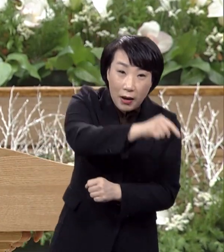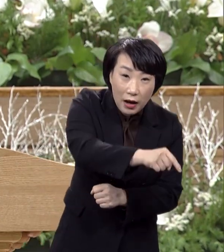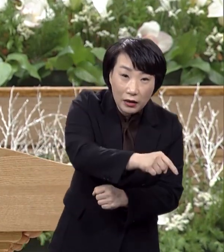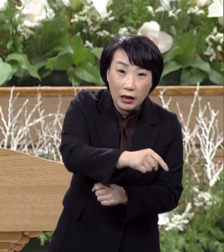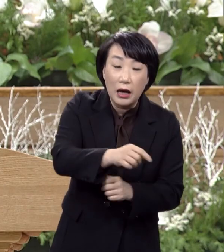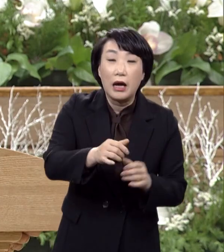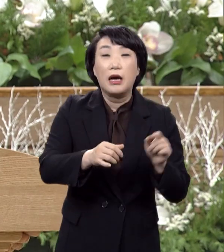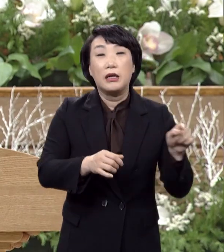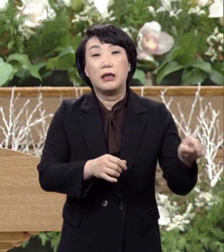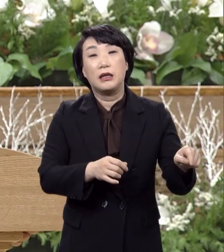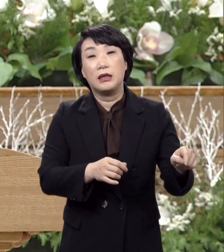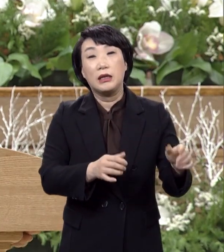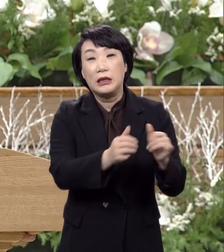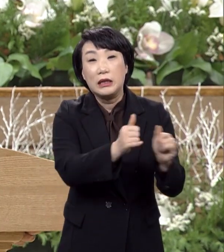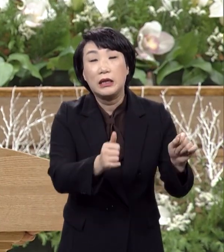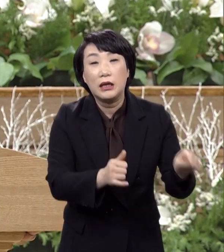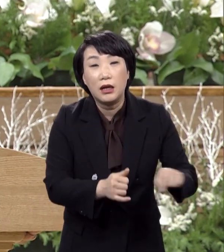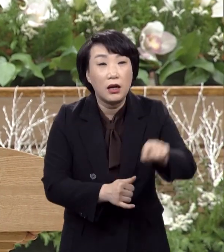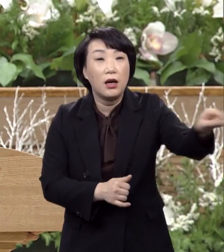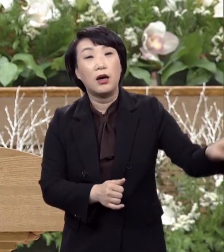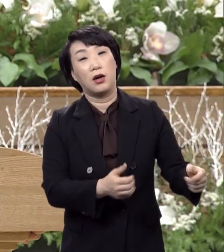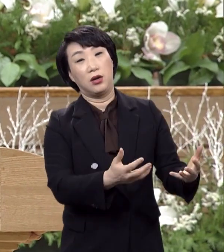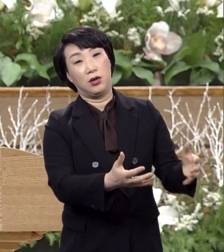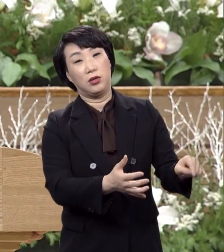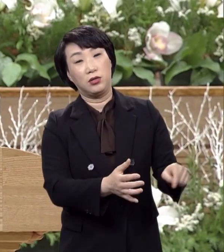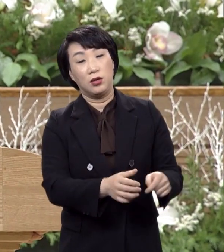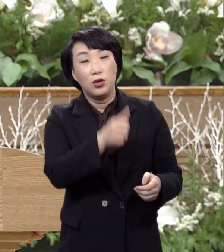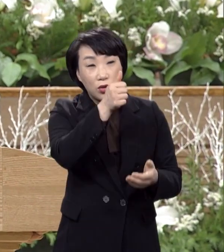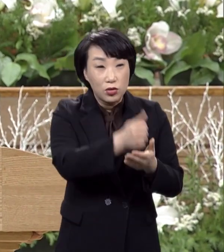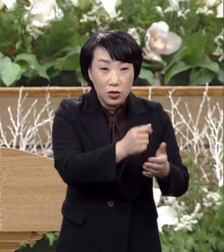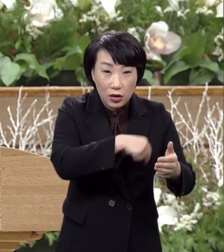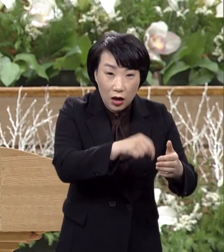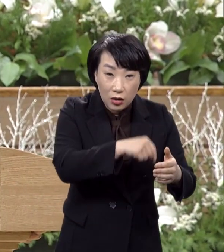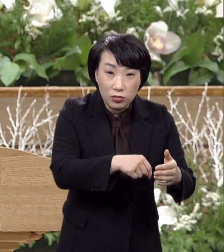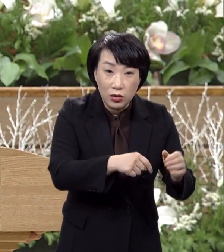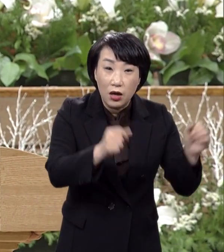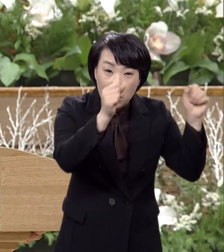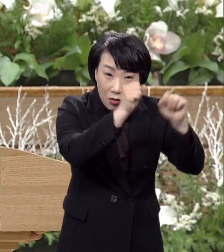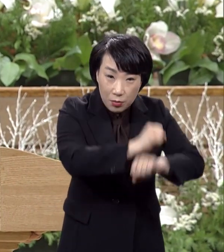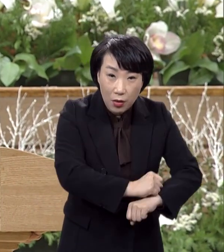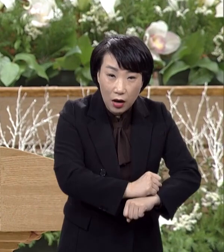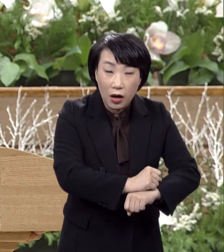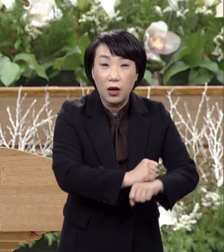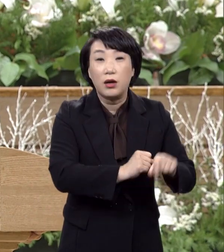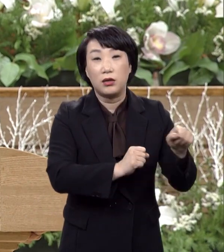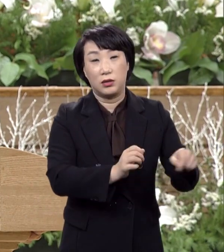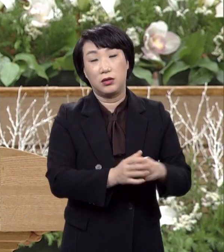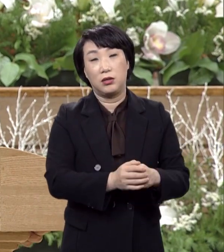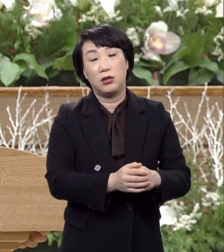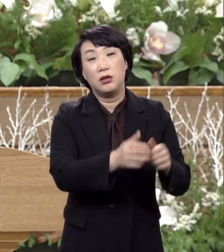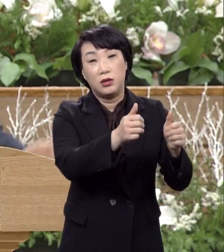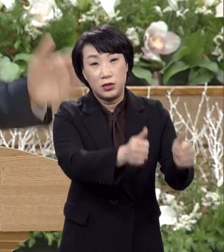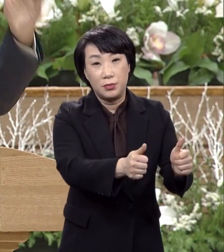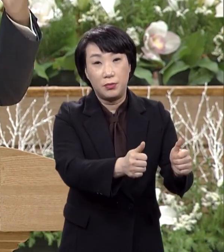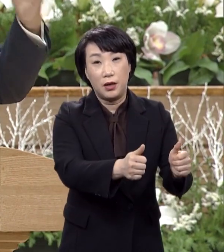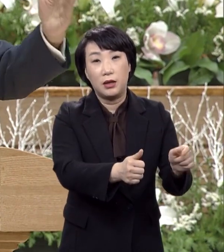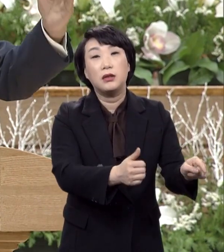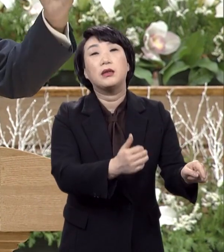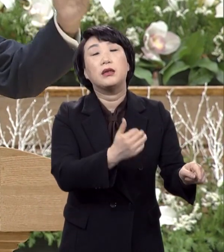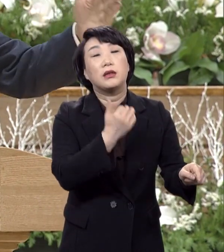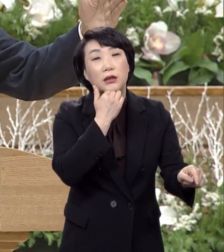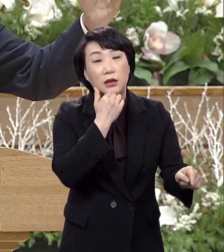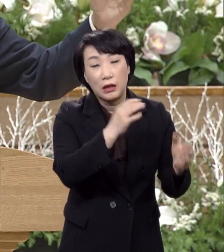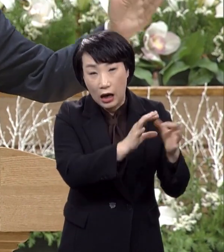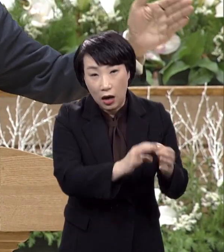밖에 있는 인간들은 죄 아래서 멸망받을 심판을